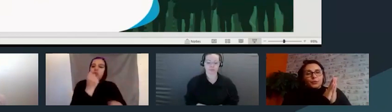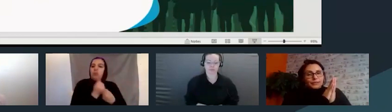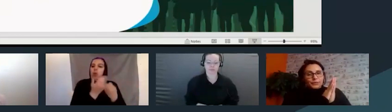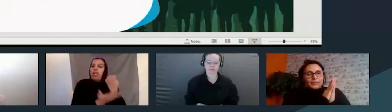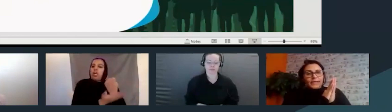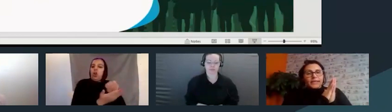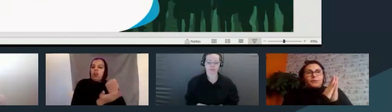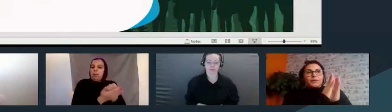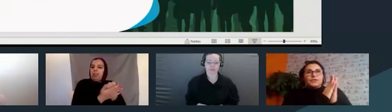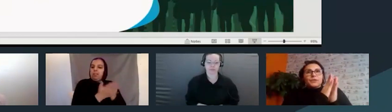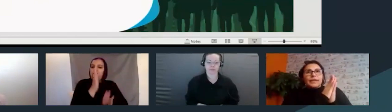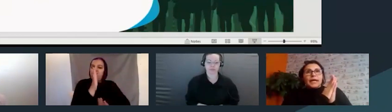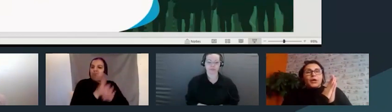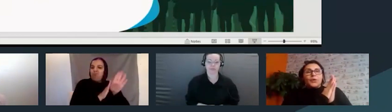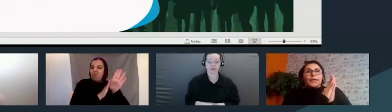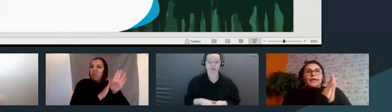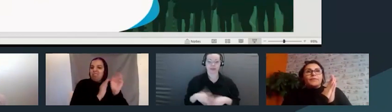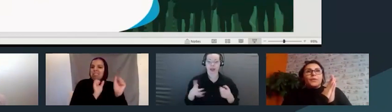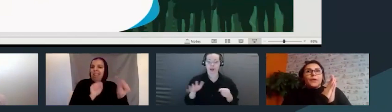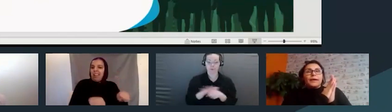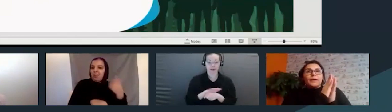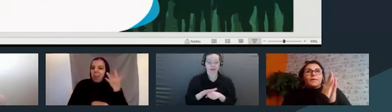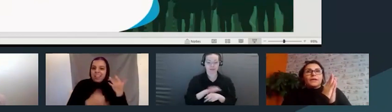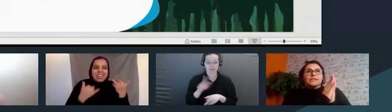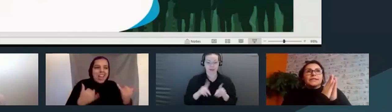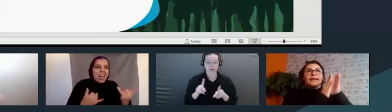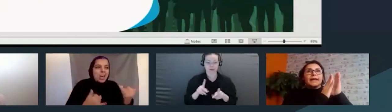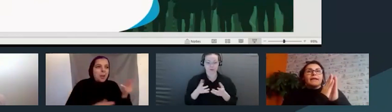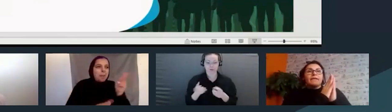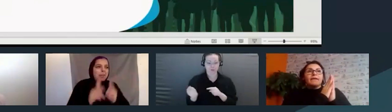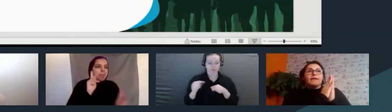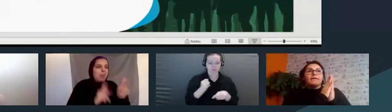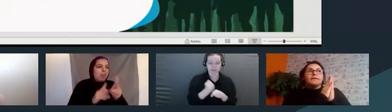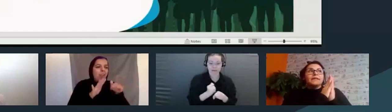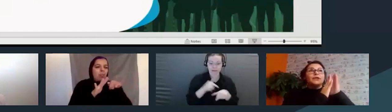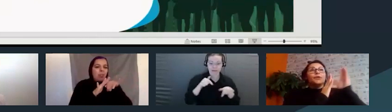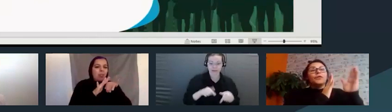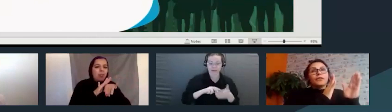ce moment, il y a plus d'aînés que de jeunes en ce moment